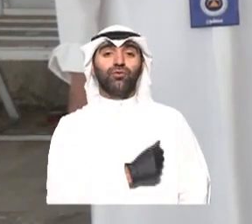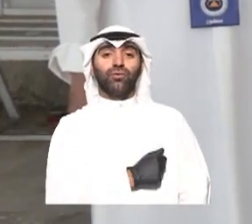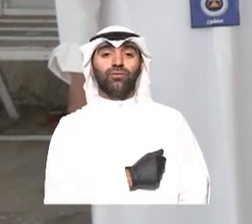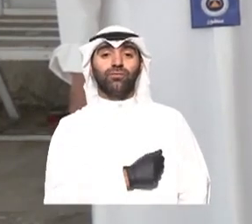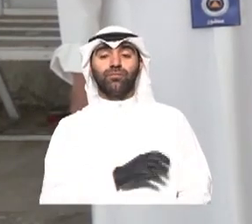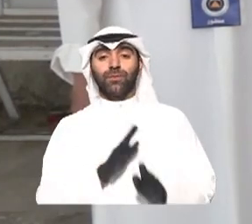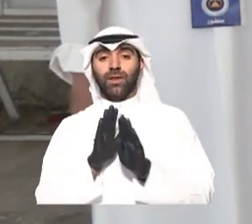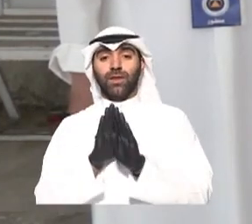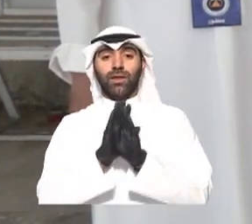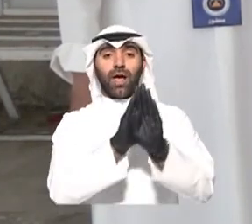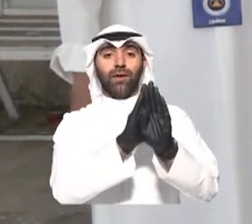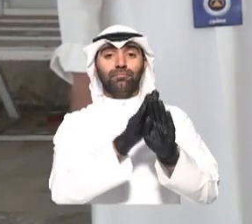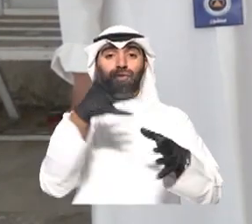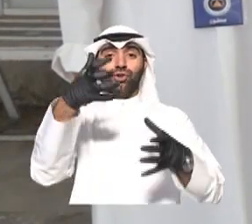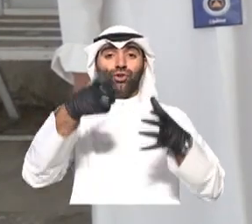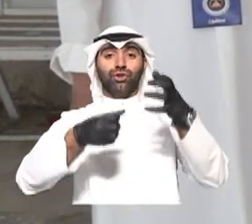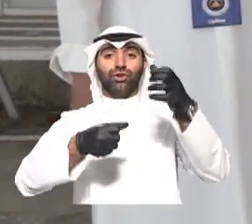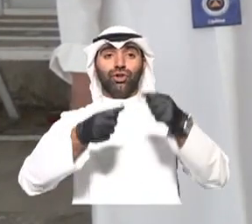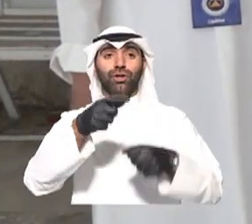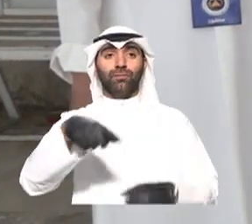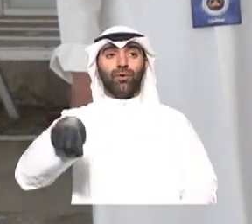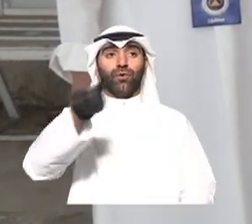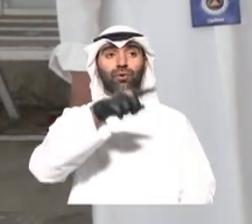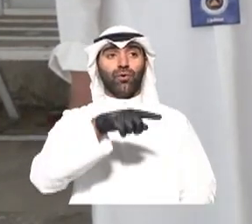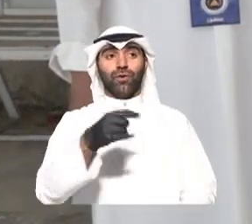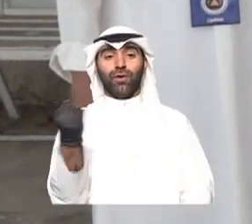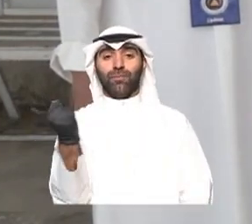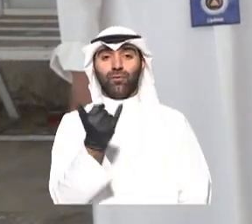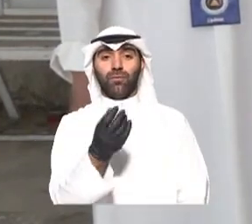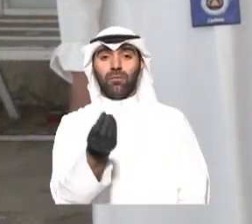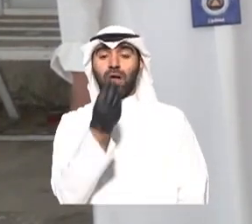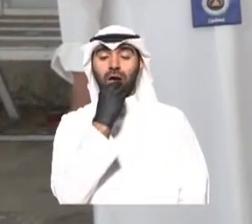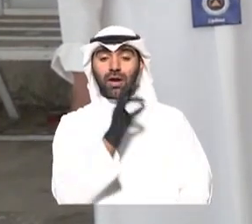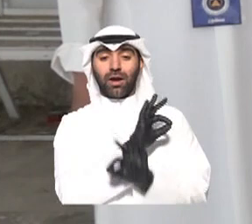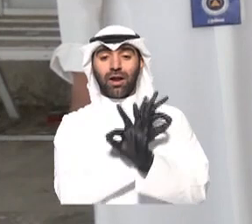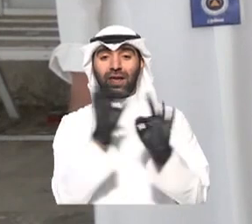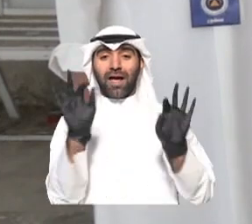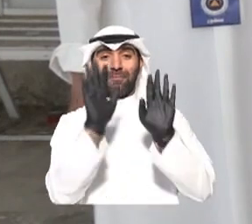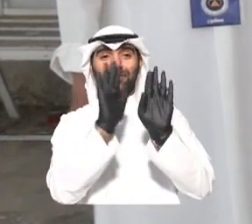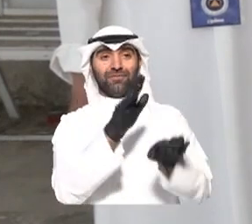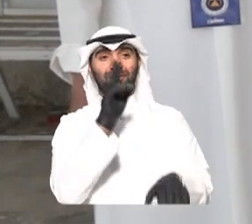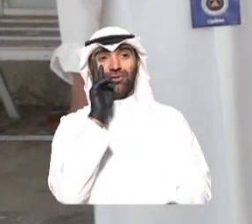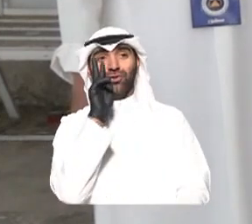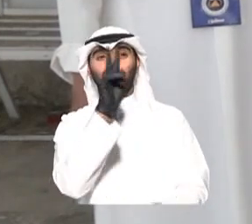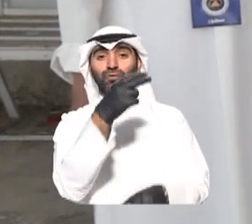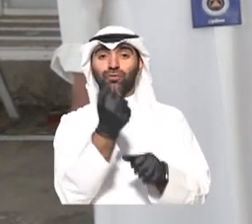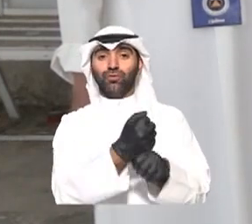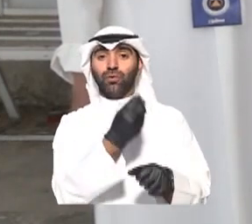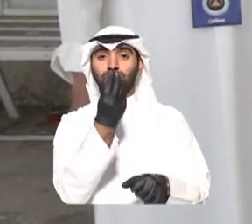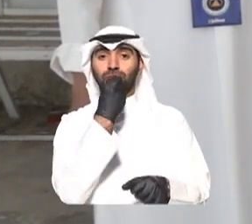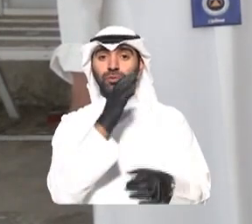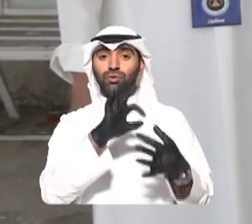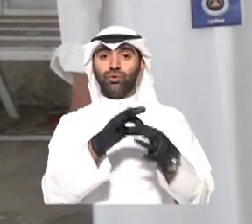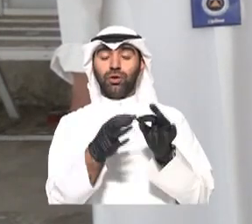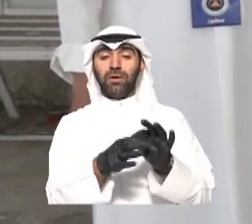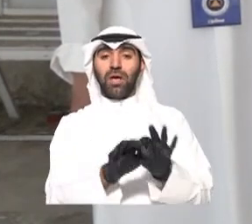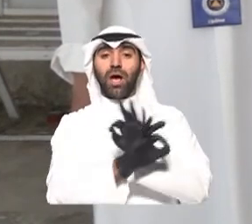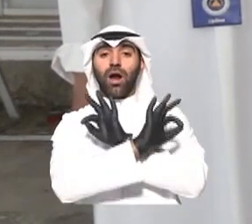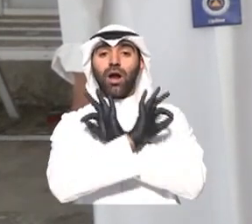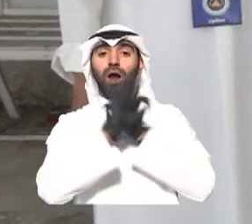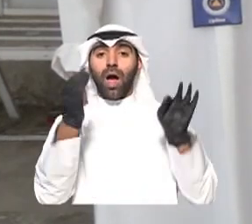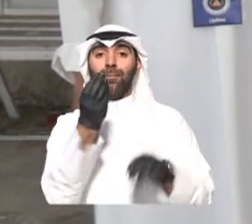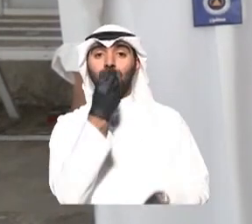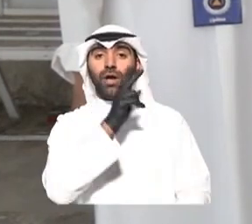الشيوخ المعزولة كليا أمنيا وغذائيا وإنسانيا، في صورة تجسد نجاح خطة الحكومة في